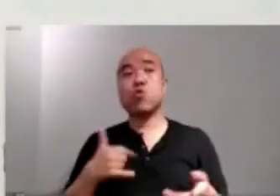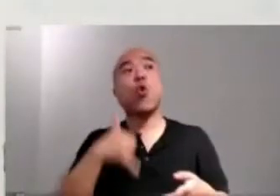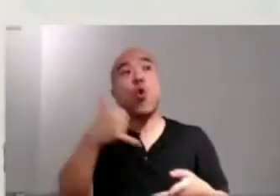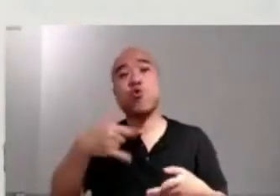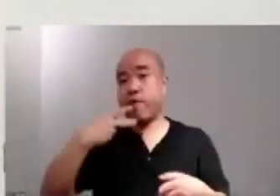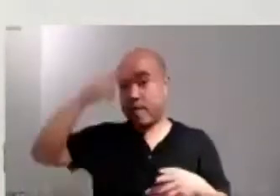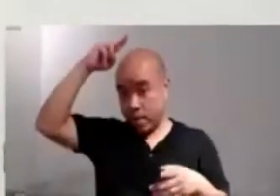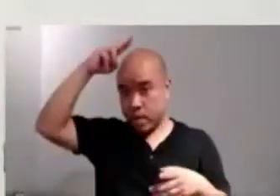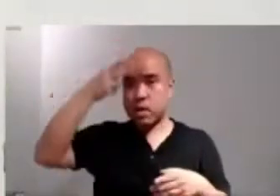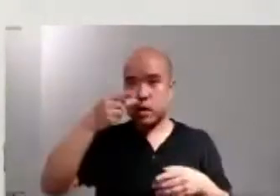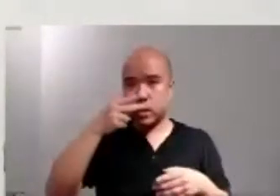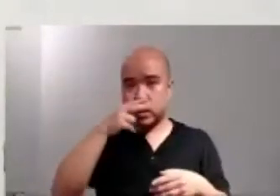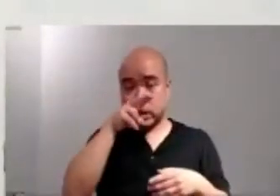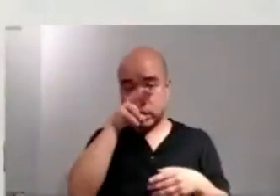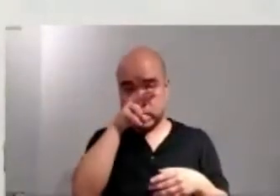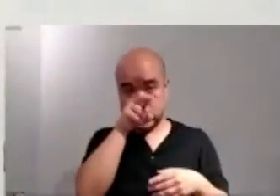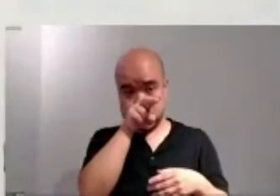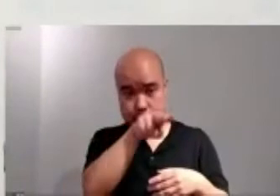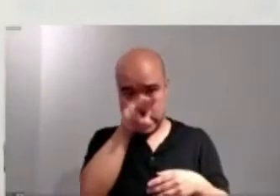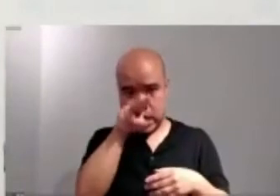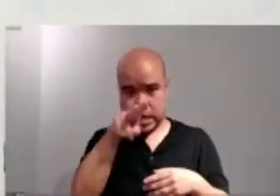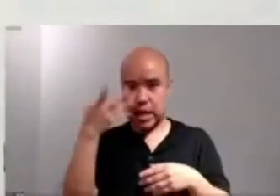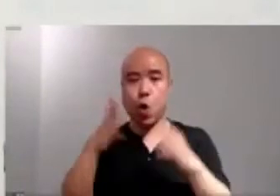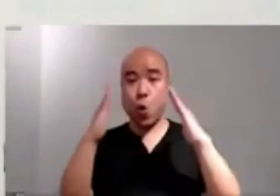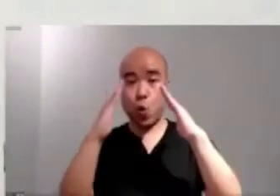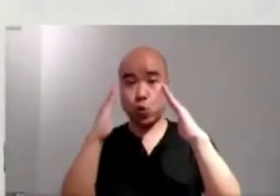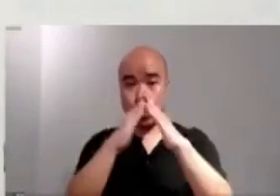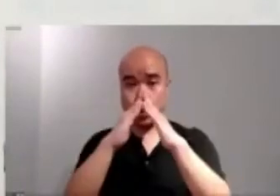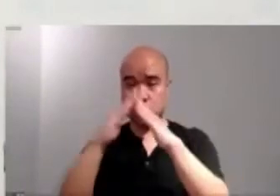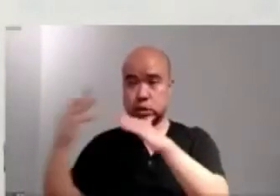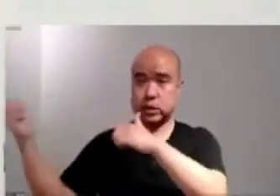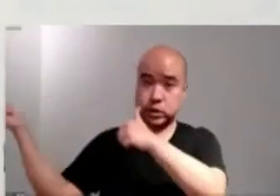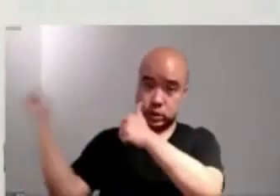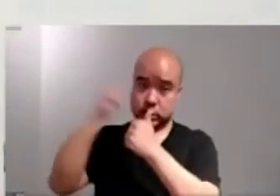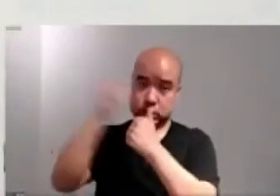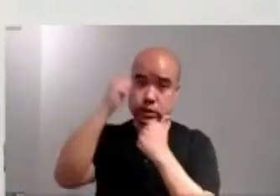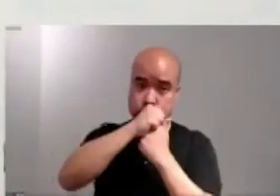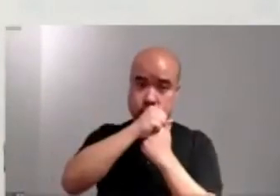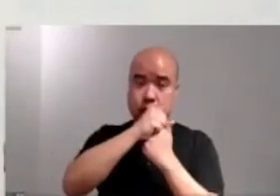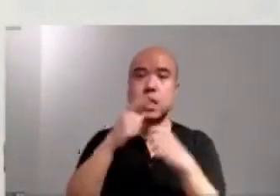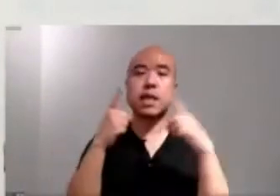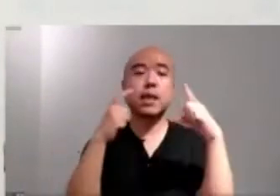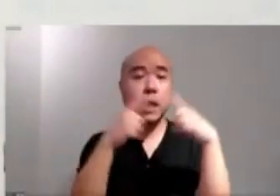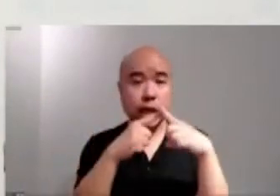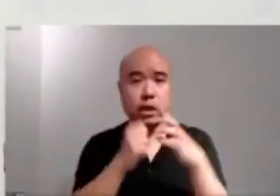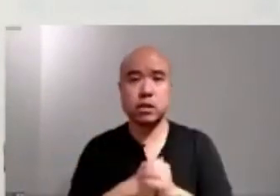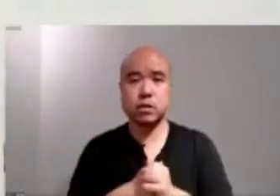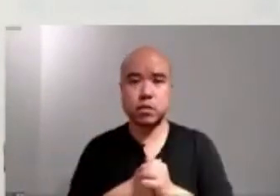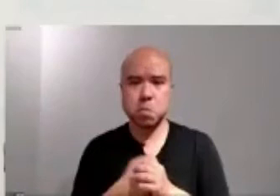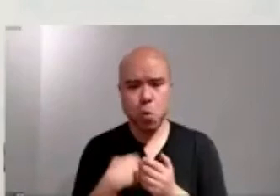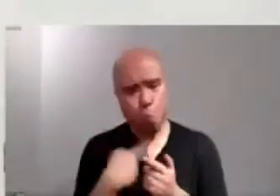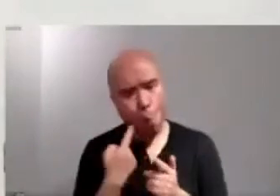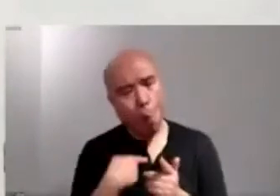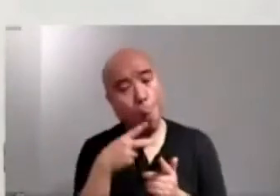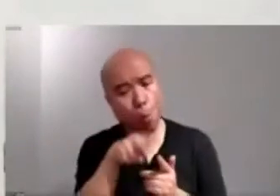啲被虐待、有家暴或者有性侵嘅小朋友。咁嗰陣時咧，我諗住我去探訪